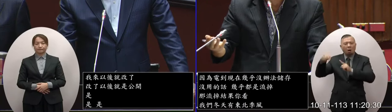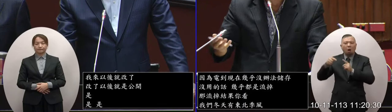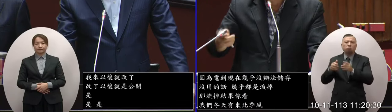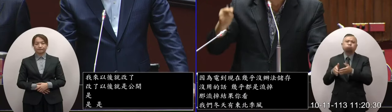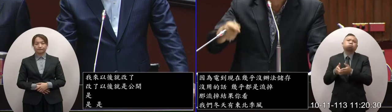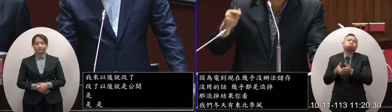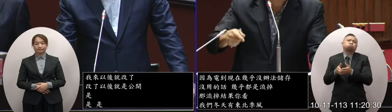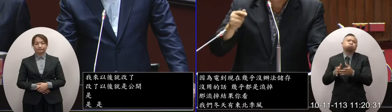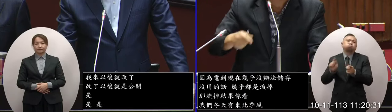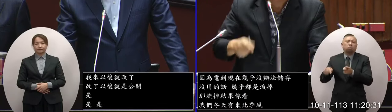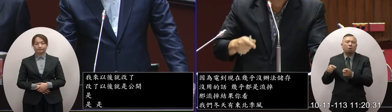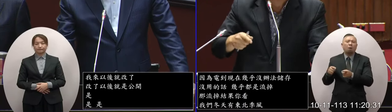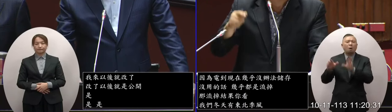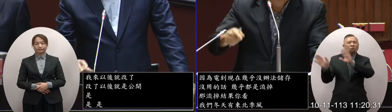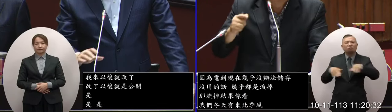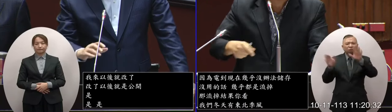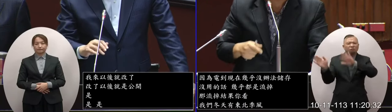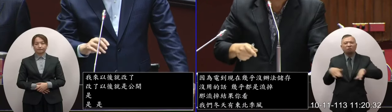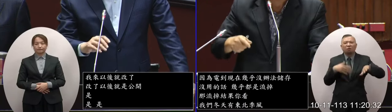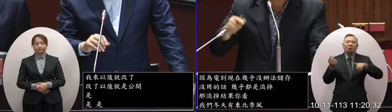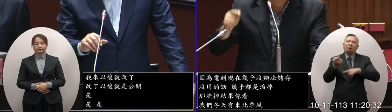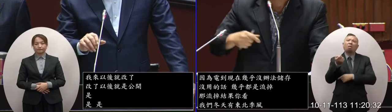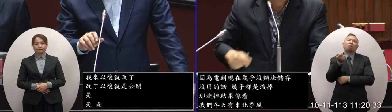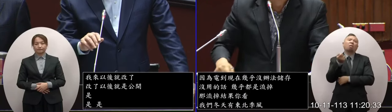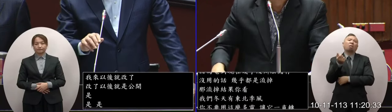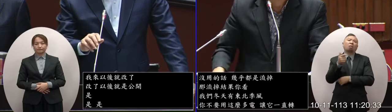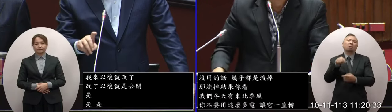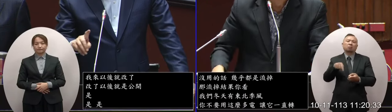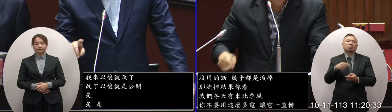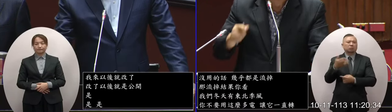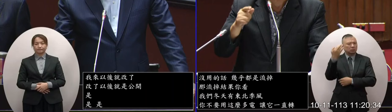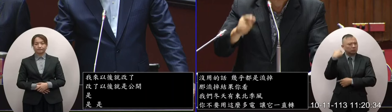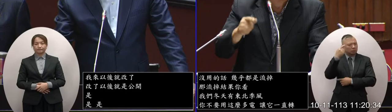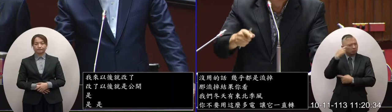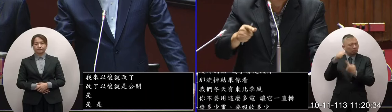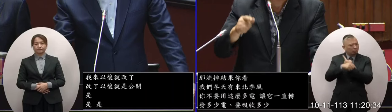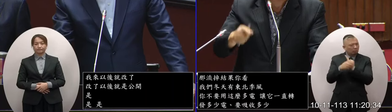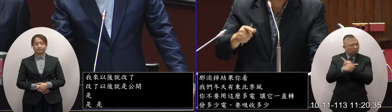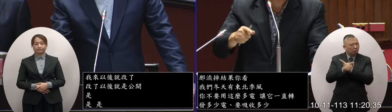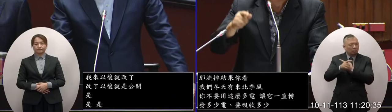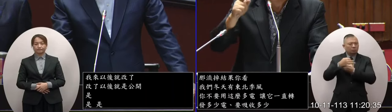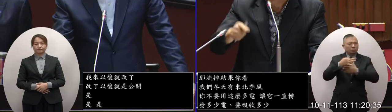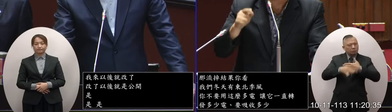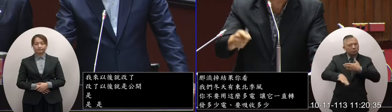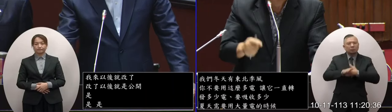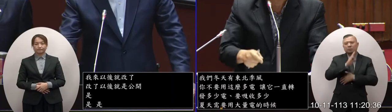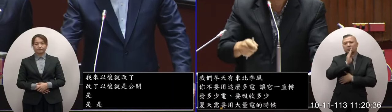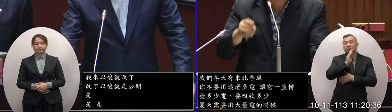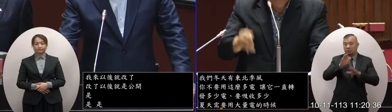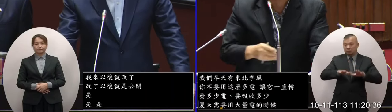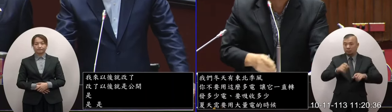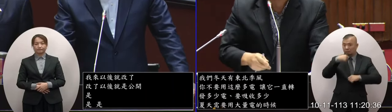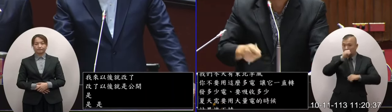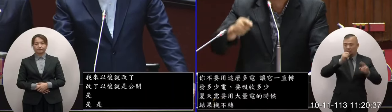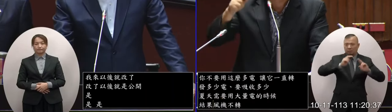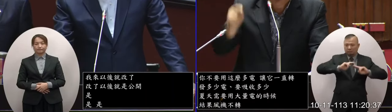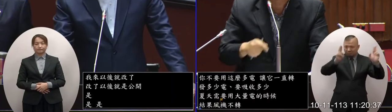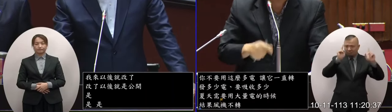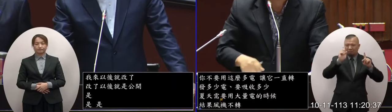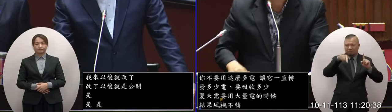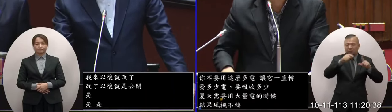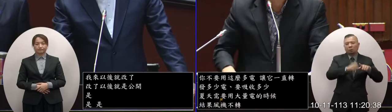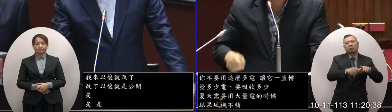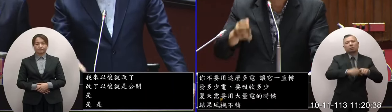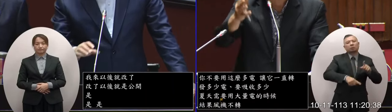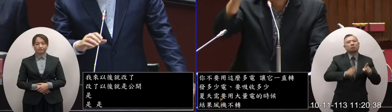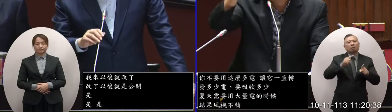对不对？这个是里面啊，当初啊没有考量到，所以说现在为什么台电一直在亏损当中，越